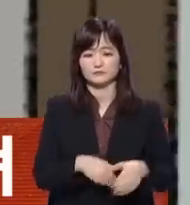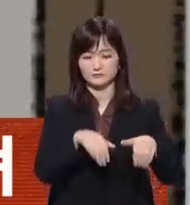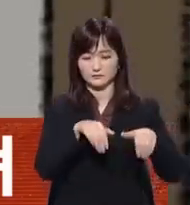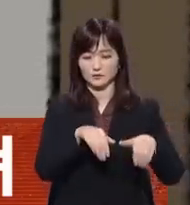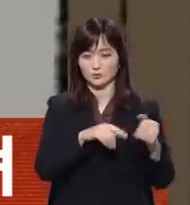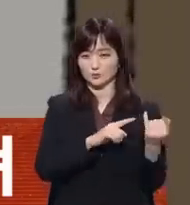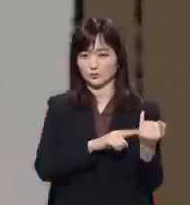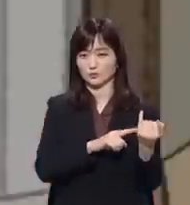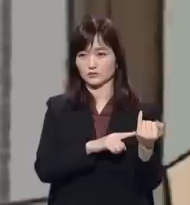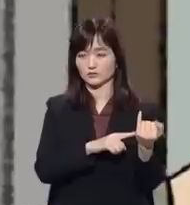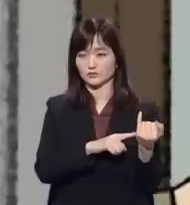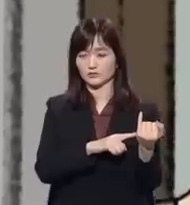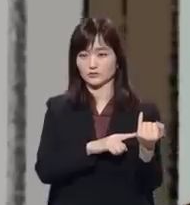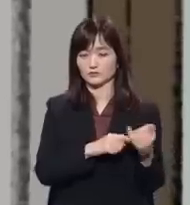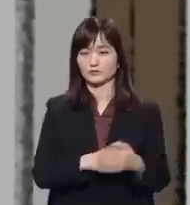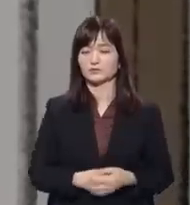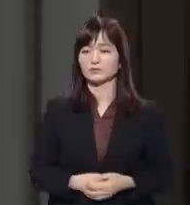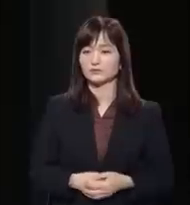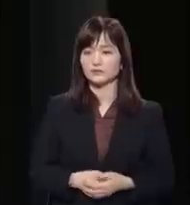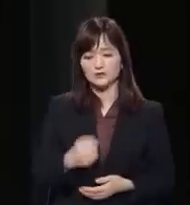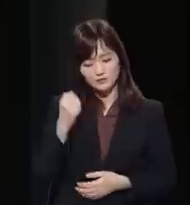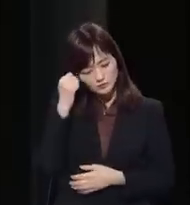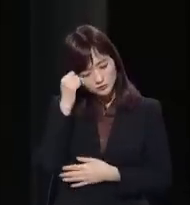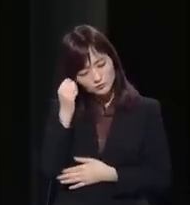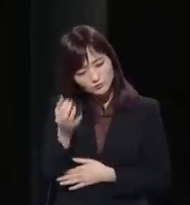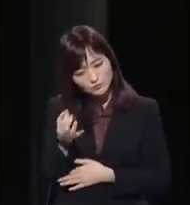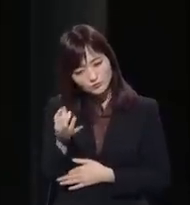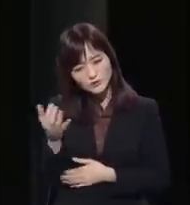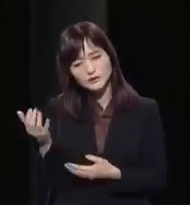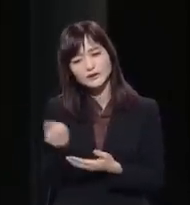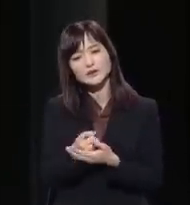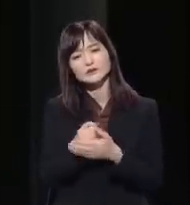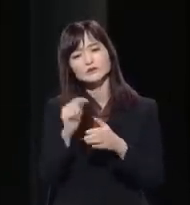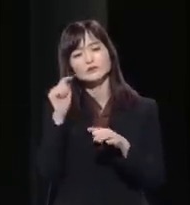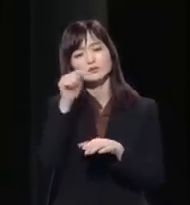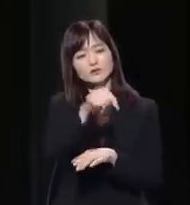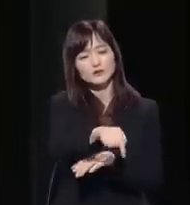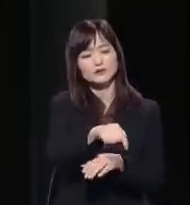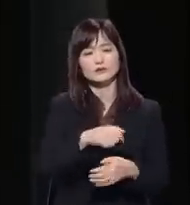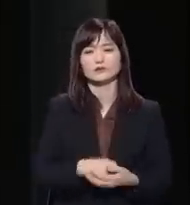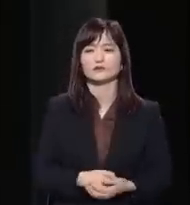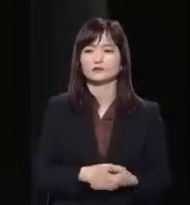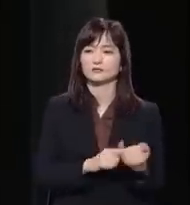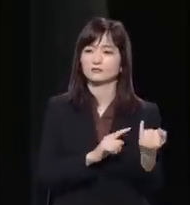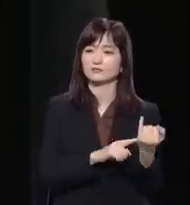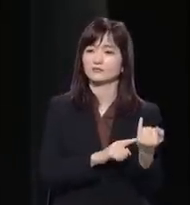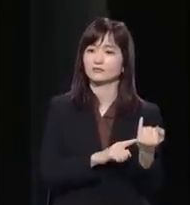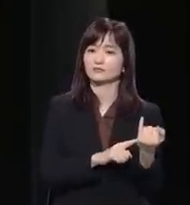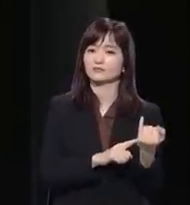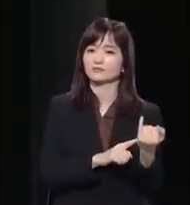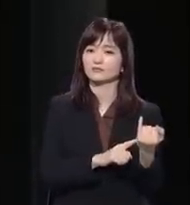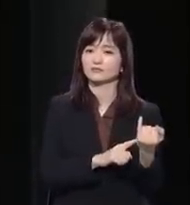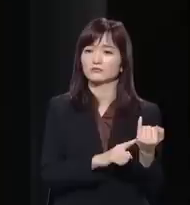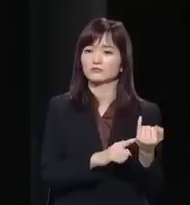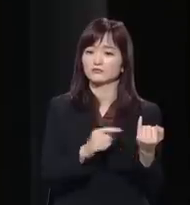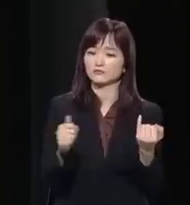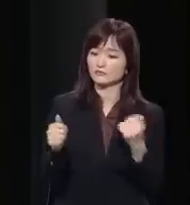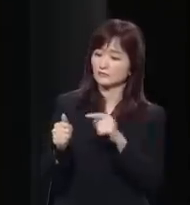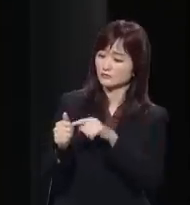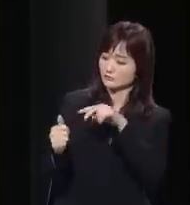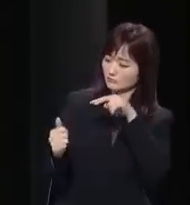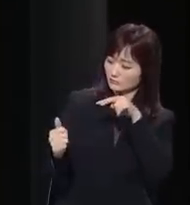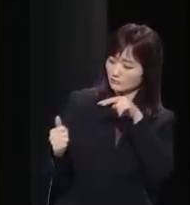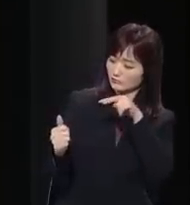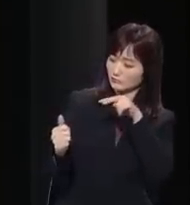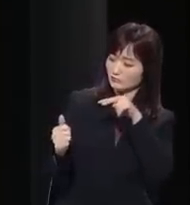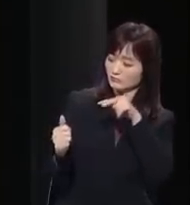종업원이 아 저희 숙박비 가지러 좀 갔다 올게요 하면서 나갔으면 종업원이 그 사람을 그 남성을 봤을 거